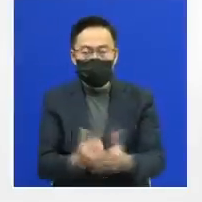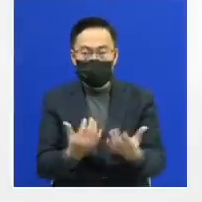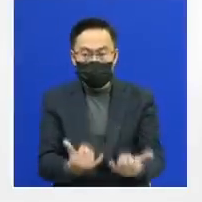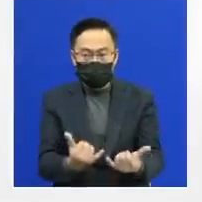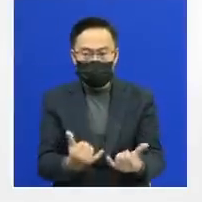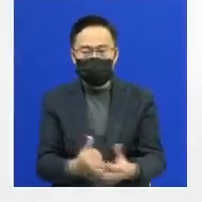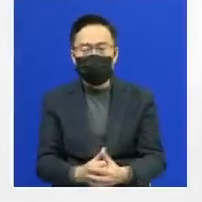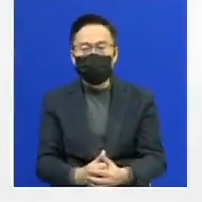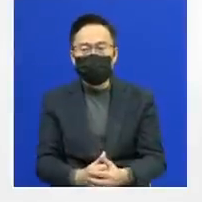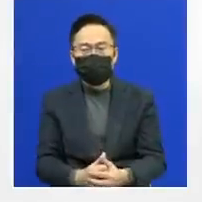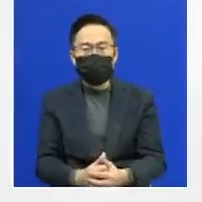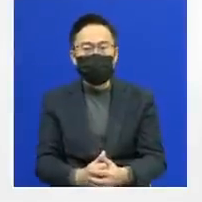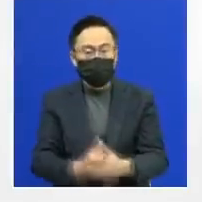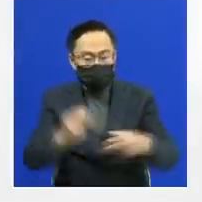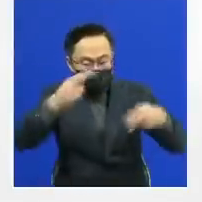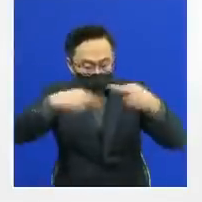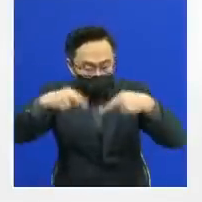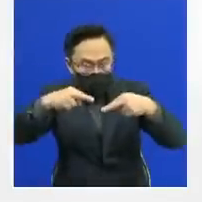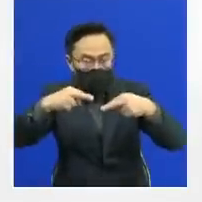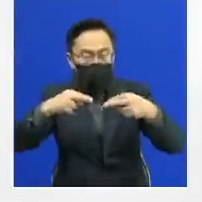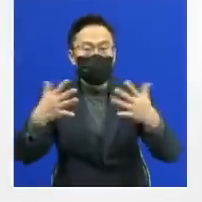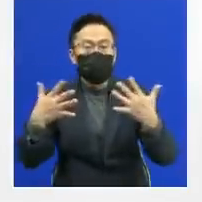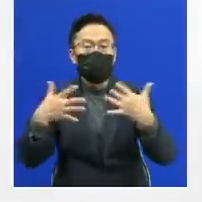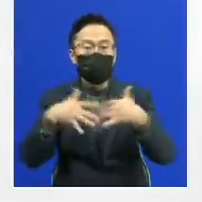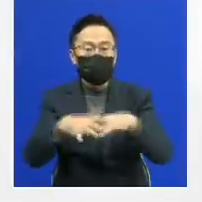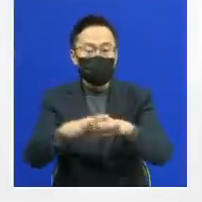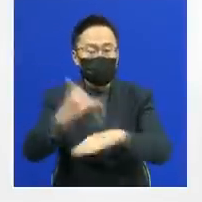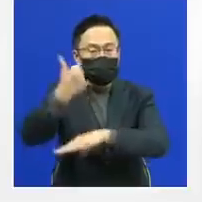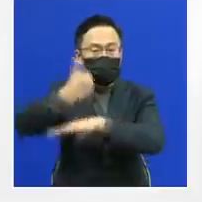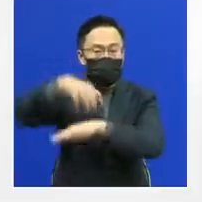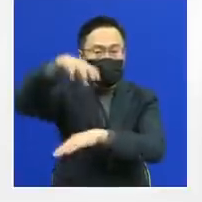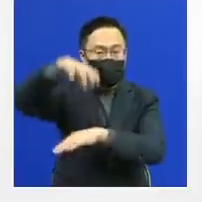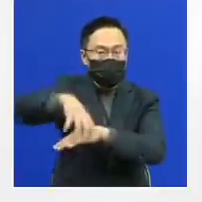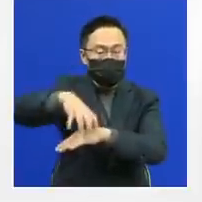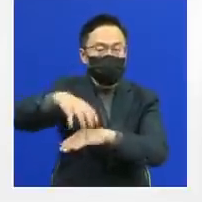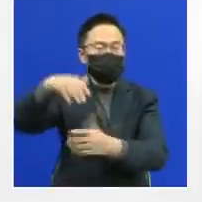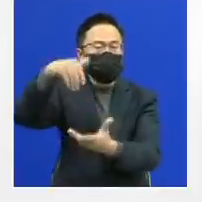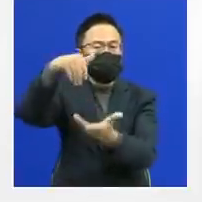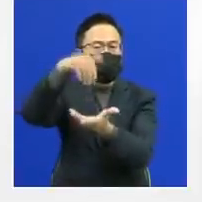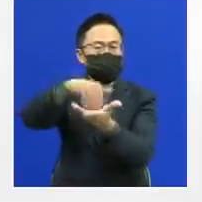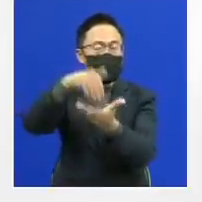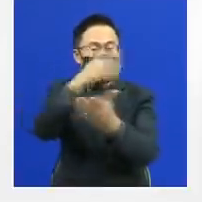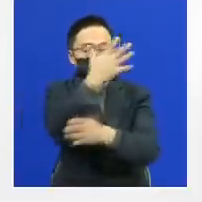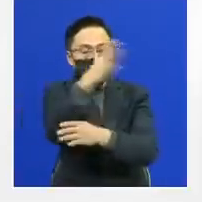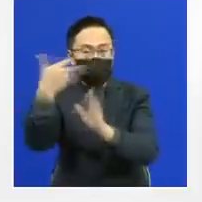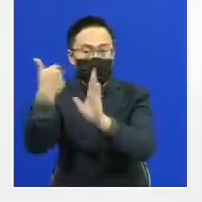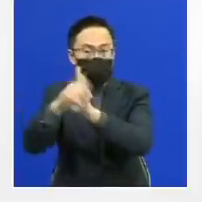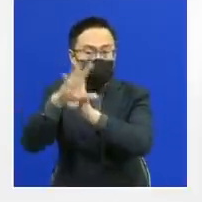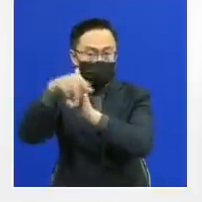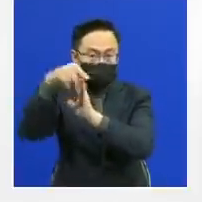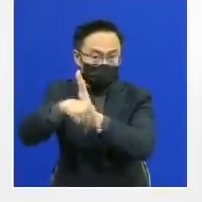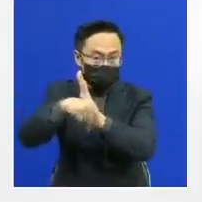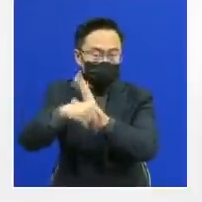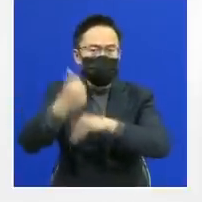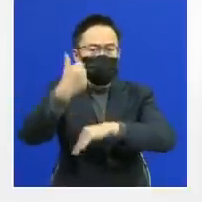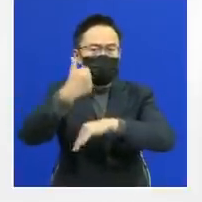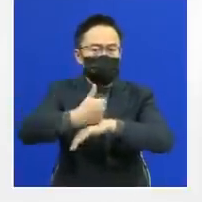ไม้ได้รับการประสานจากผู้อำนวยการศูนย์ป่าไม้ชัยภูมิและผอ.ส่วนป้องกันรักษาป่